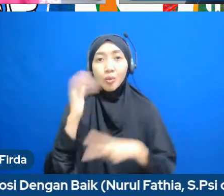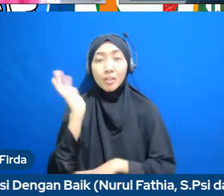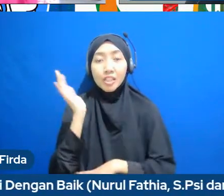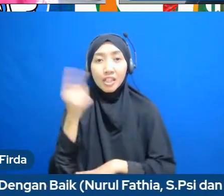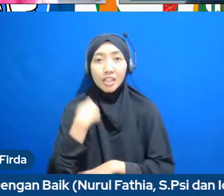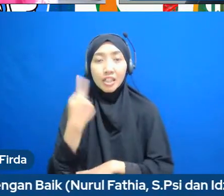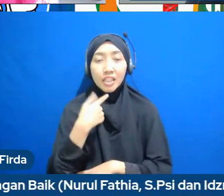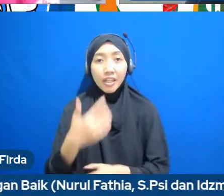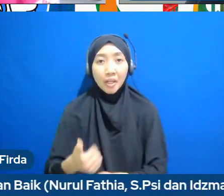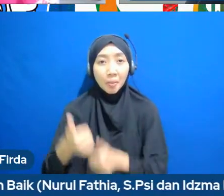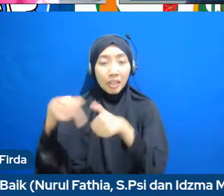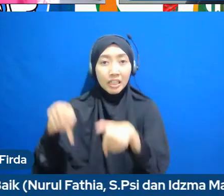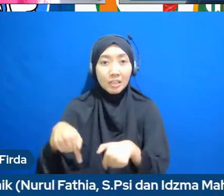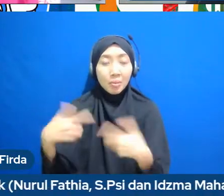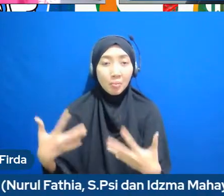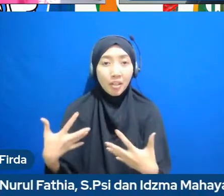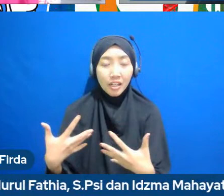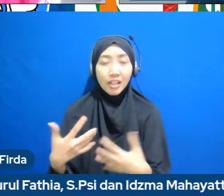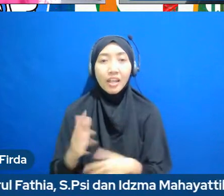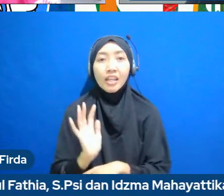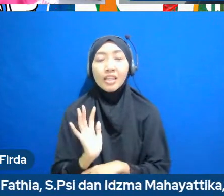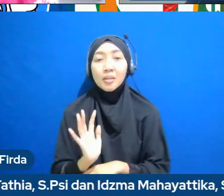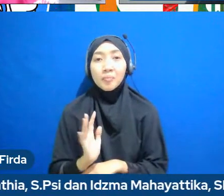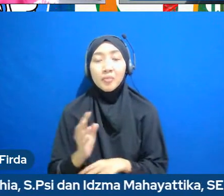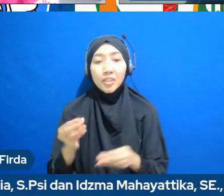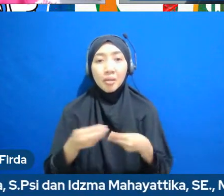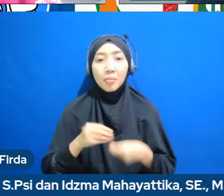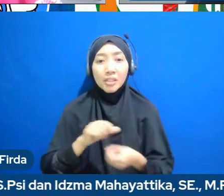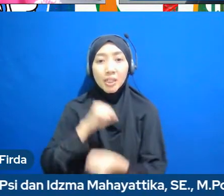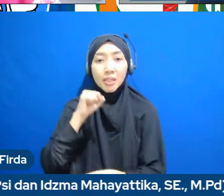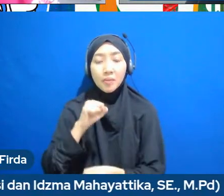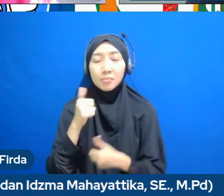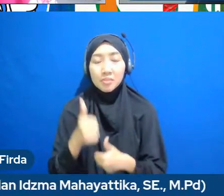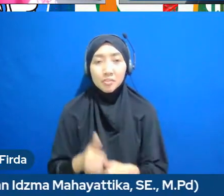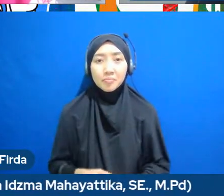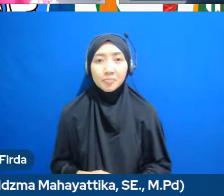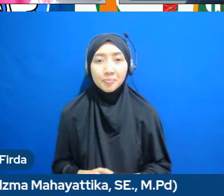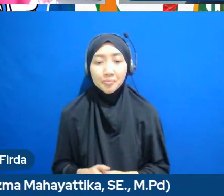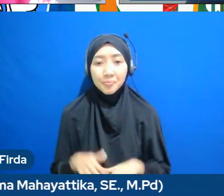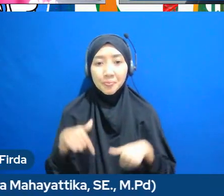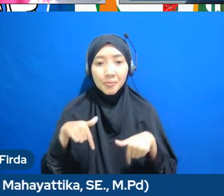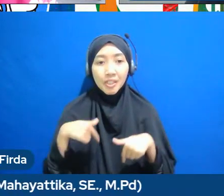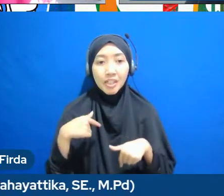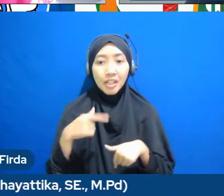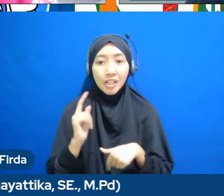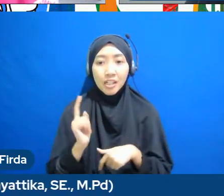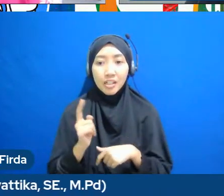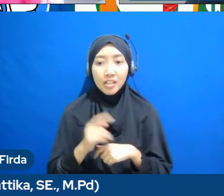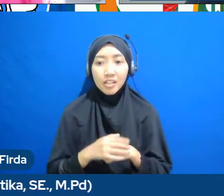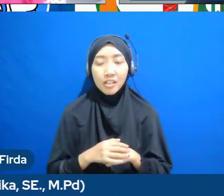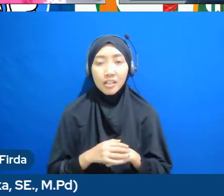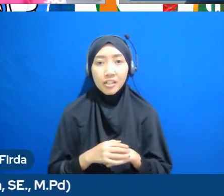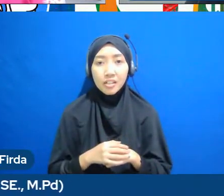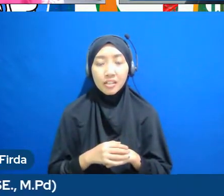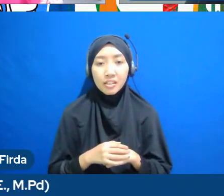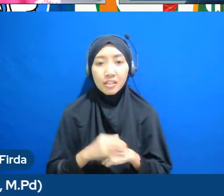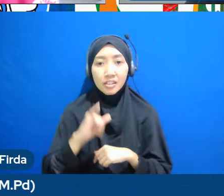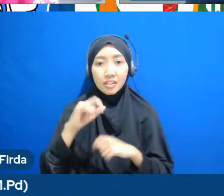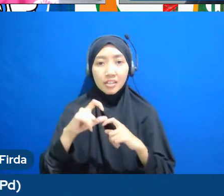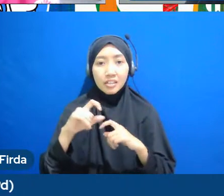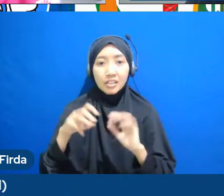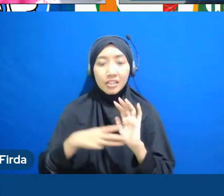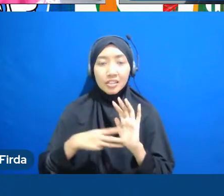yang hebat ini dan mendapatkan sertifikat. Nah, sekarang ini udah ada Kak Ismanya nih ya. Kak Ismani